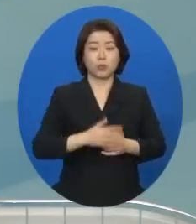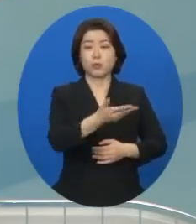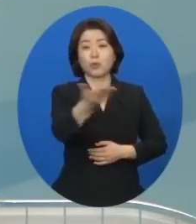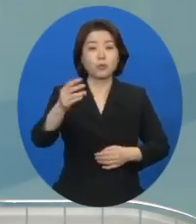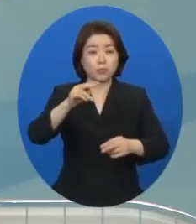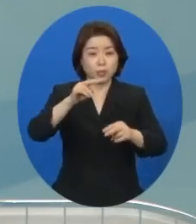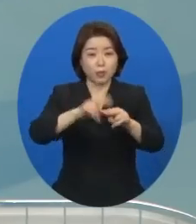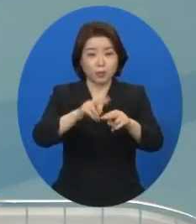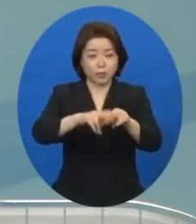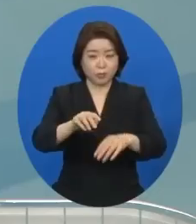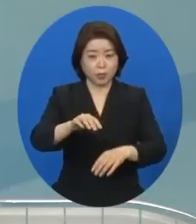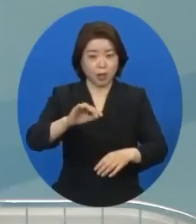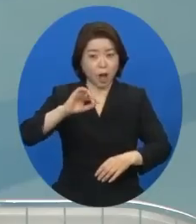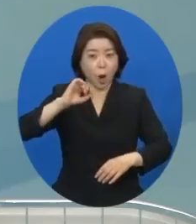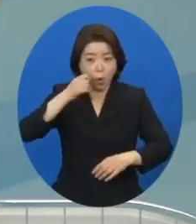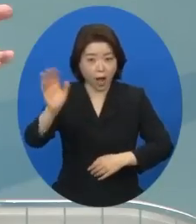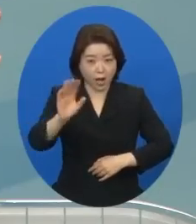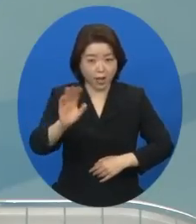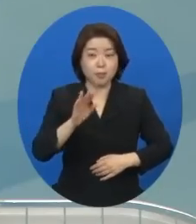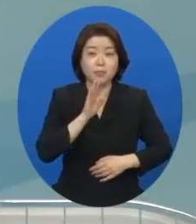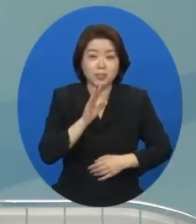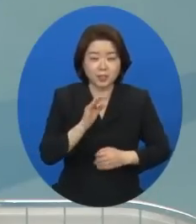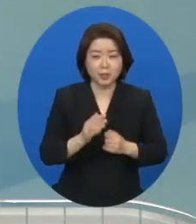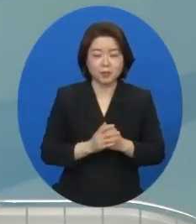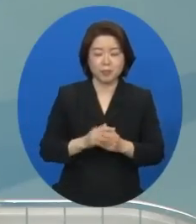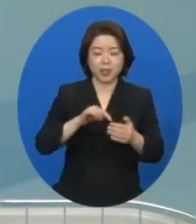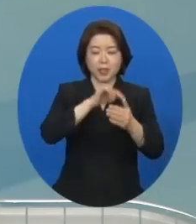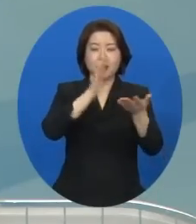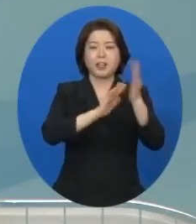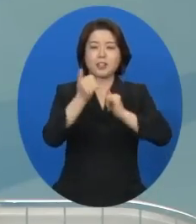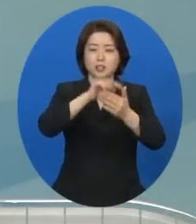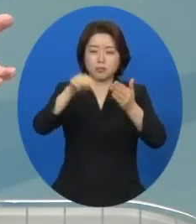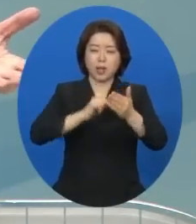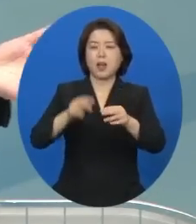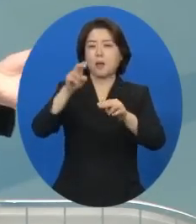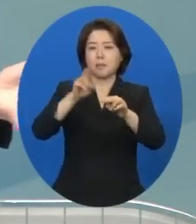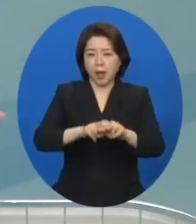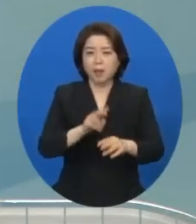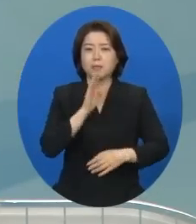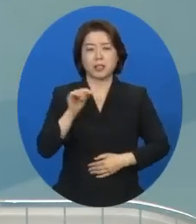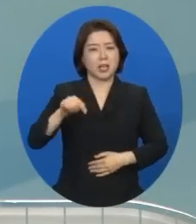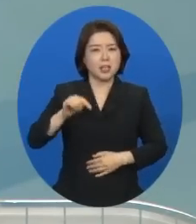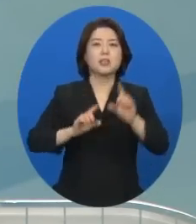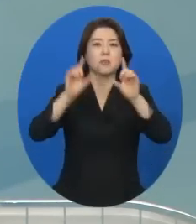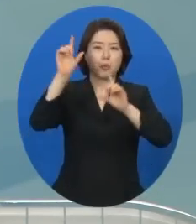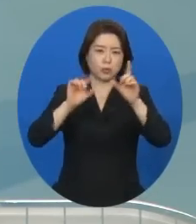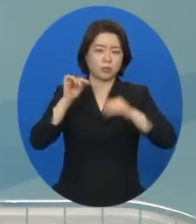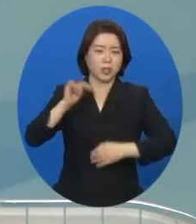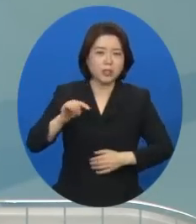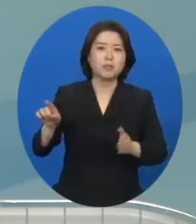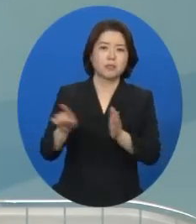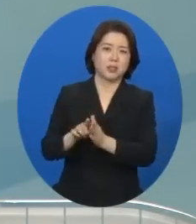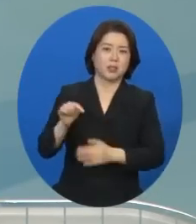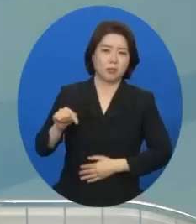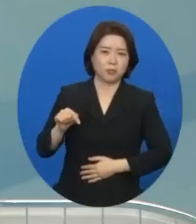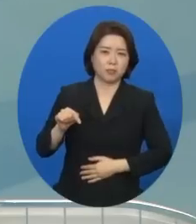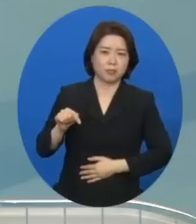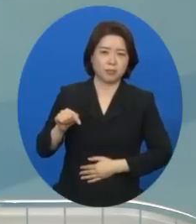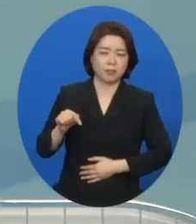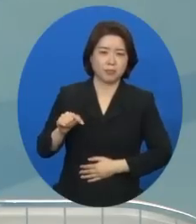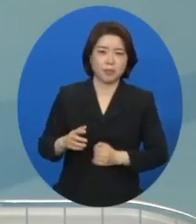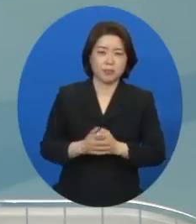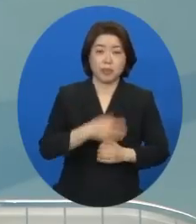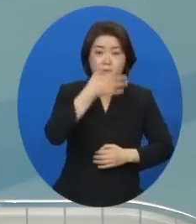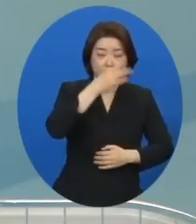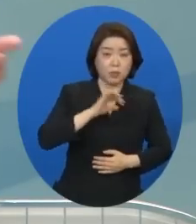앉아 있잖아요. 예수님 안에 그냥 앉아 있잖아요. 이게 바로 믿는다는 거예요.